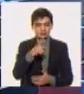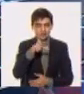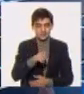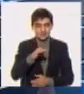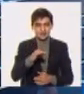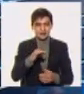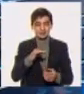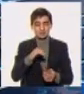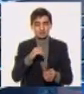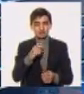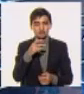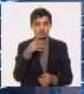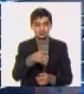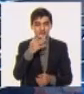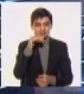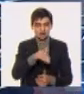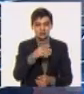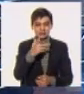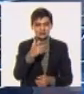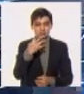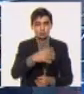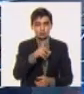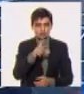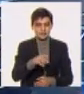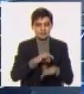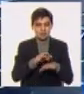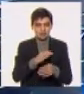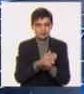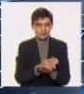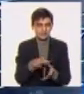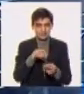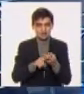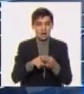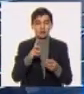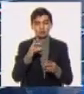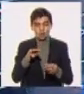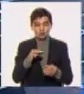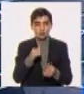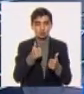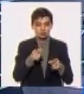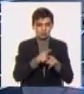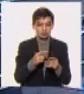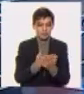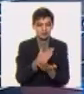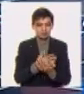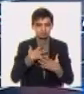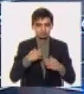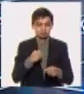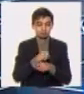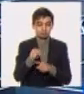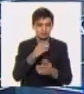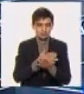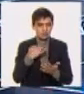четыре тысячи триста сорок четыре человека но есть и хорошие новости количество победивших болезнь тоже увеличилась к данному